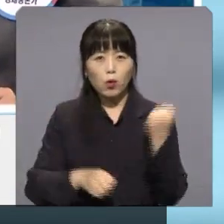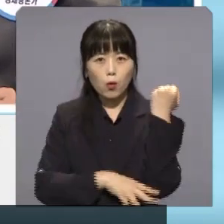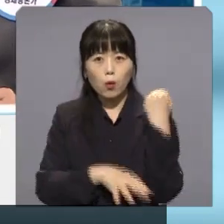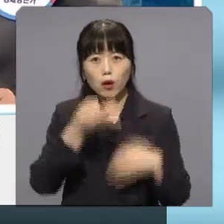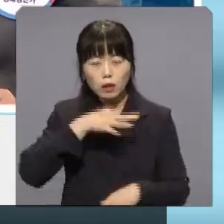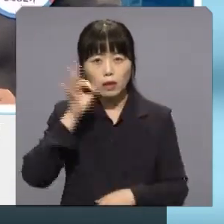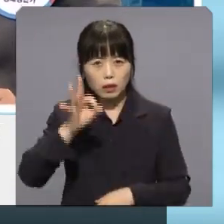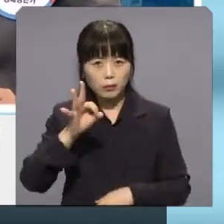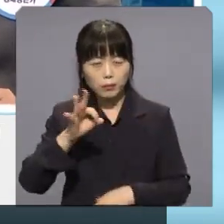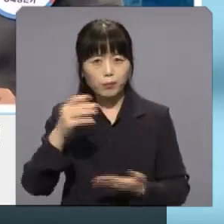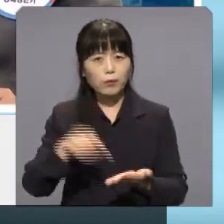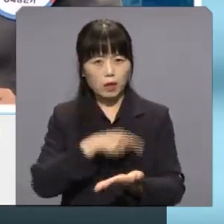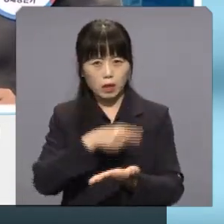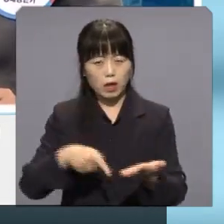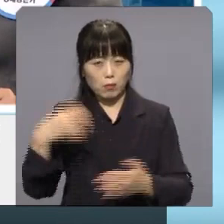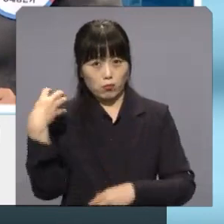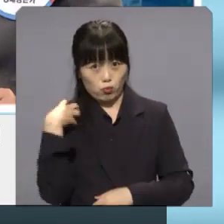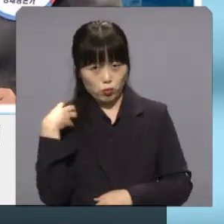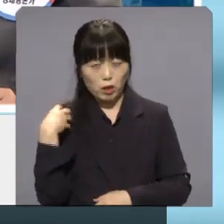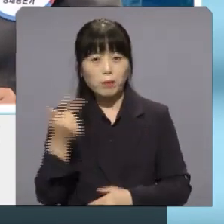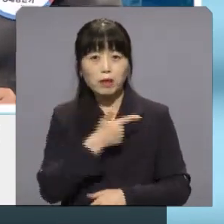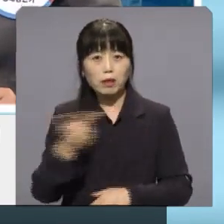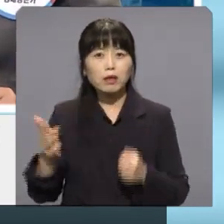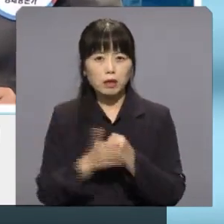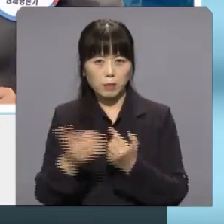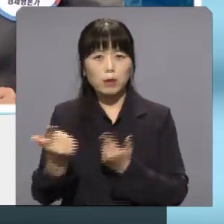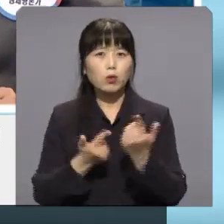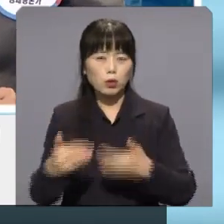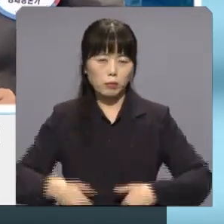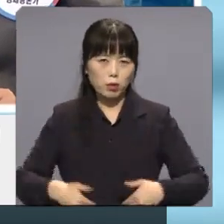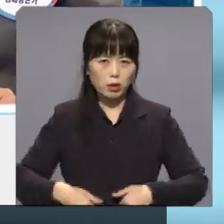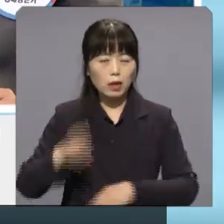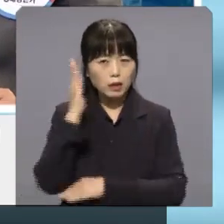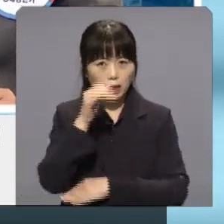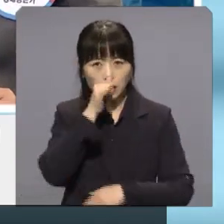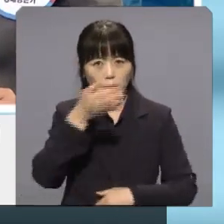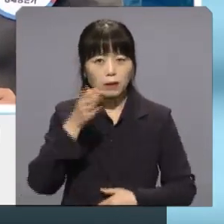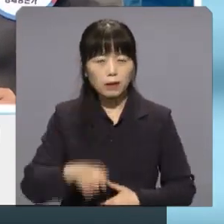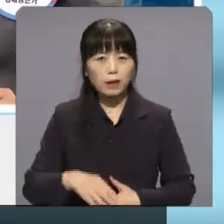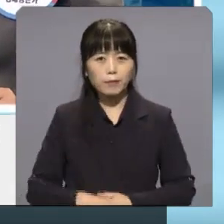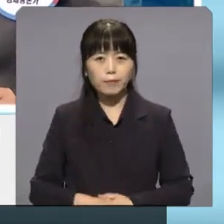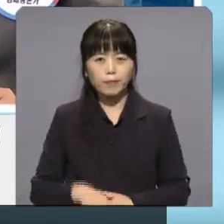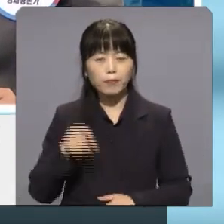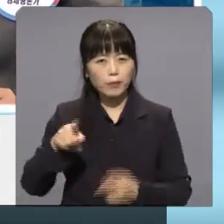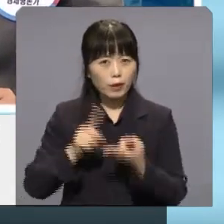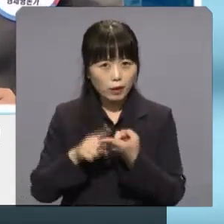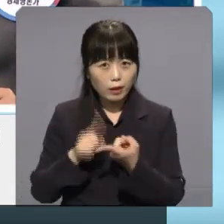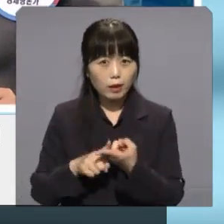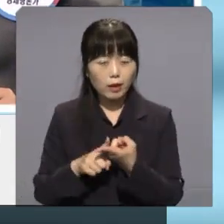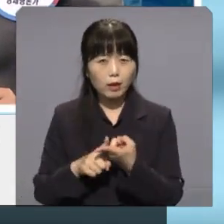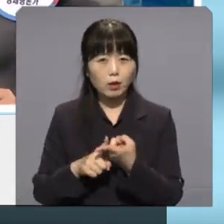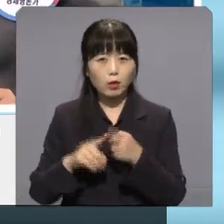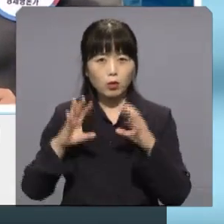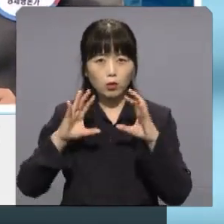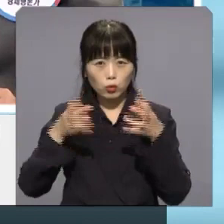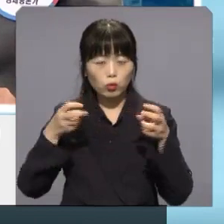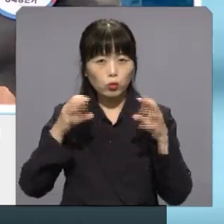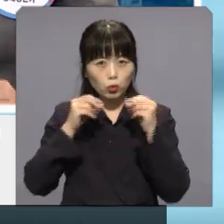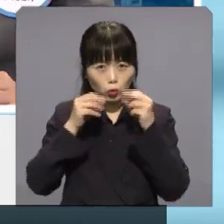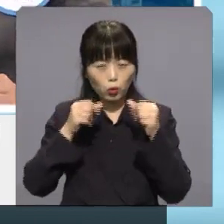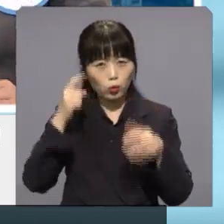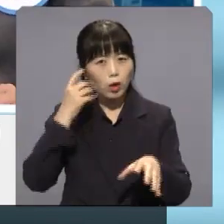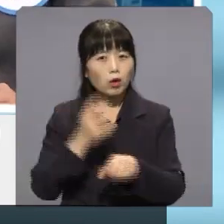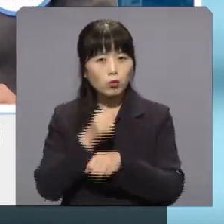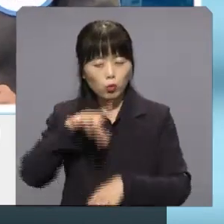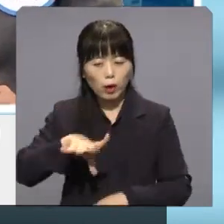강하니까 이런거 다 를 갔다가 좀 조정을 하는 입장인데요 사실 인제 뭐 이것은 굉장히 어떤 그 국회 용을 해냄 원고는 어떤